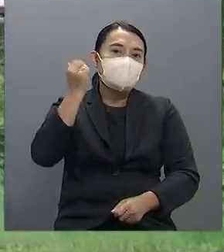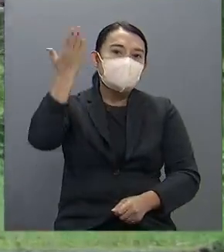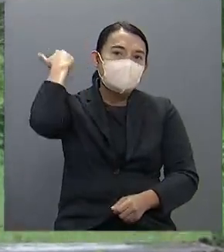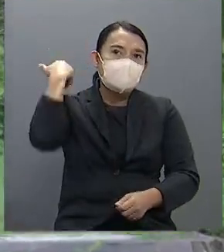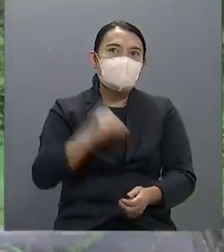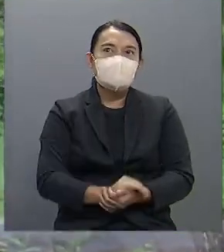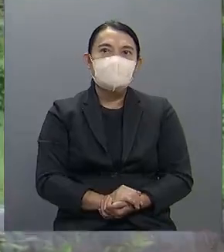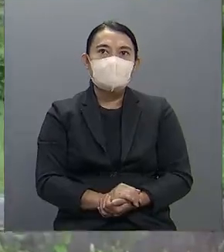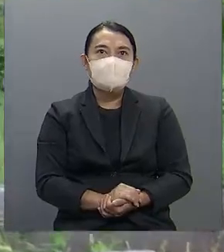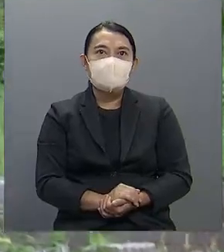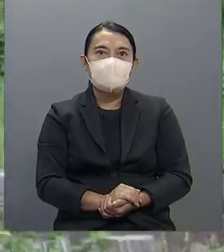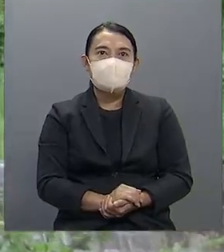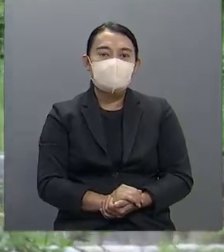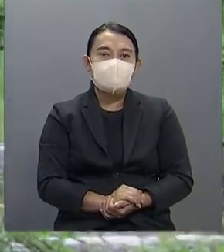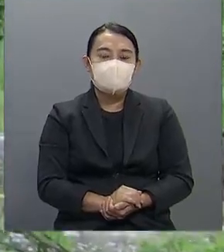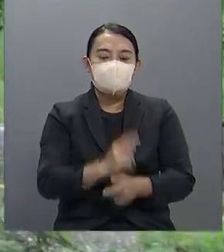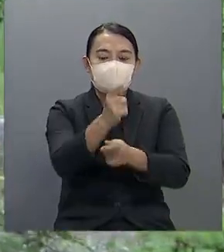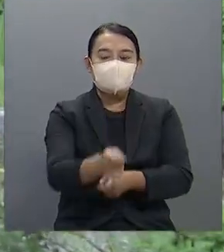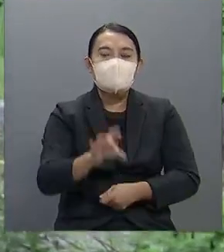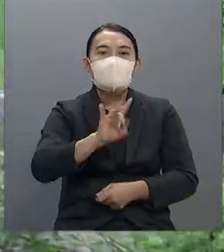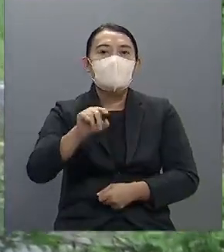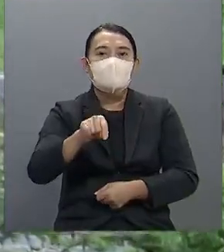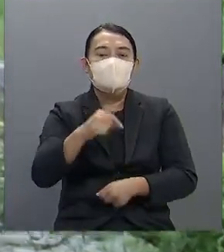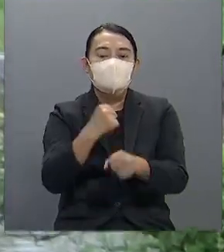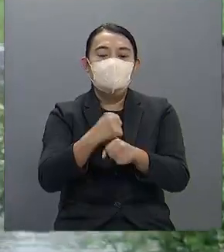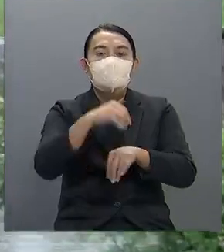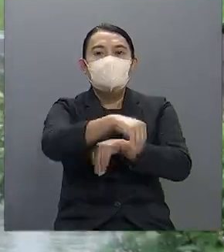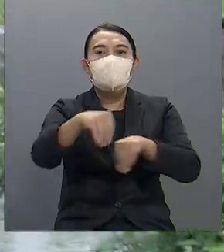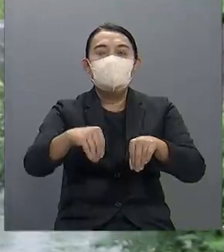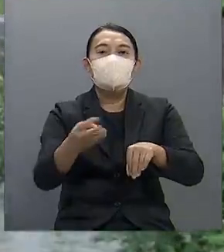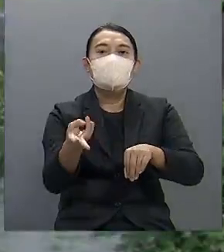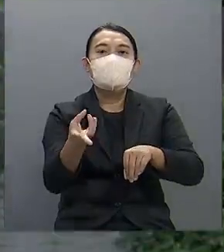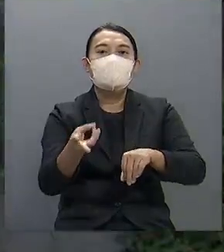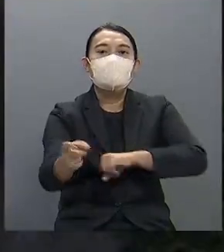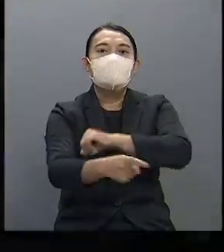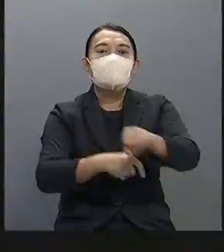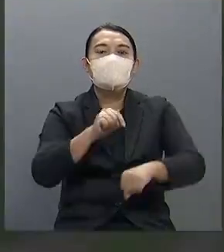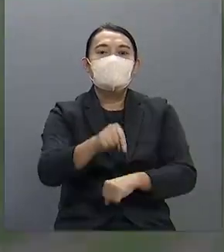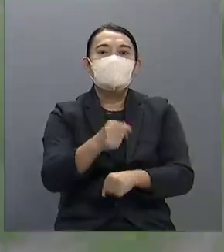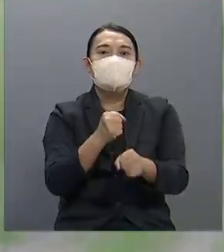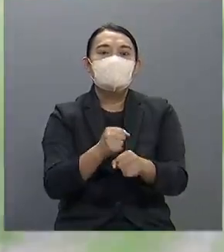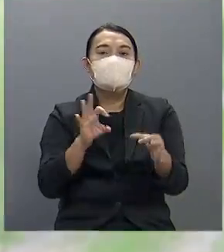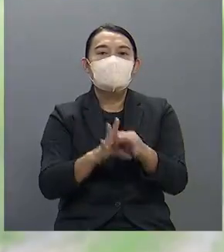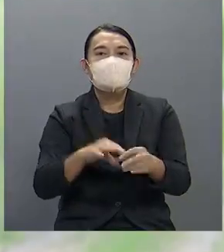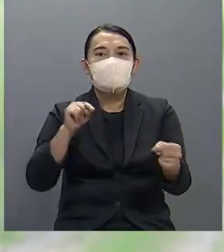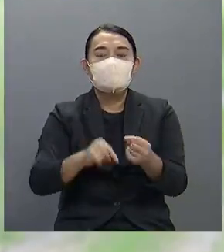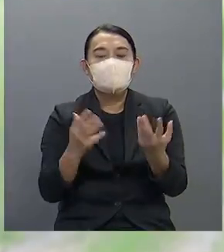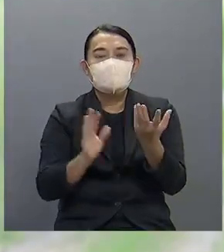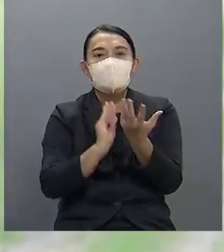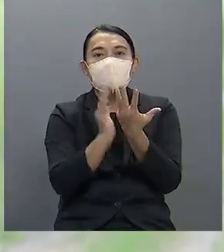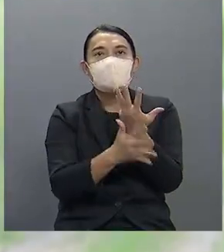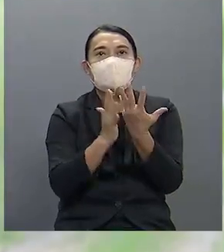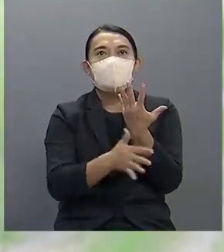ณะของเกษตรเชิงเดี่ยวก็คือทางพื้นที่นะครับเราจะปลูกข้าวหน้าแล้งปลูกผักนะชื่อไร่เชิงเดี่ยวลมลูกหน้าแล้งนะครับหลังจากนั้นเสร็จตร